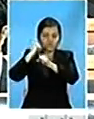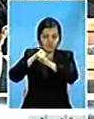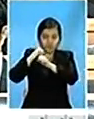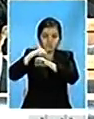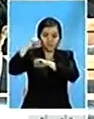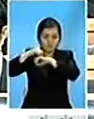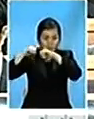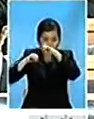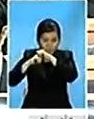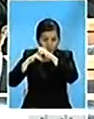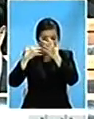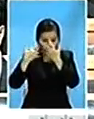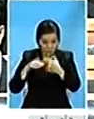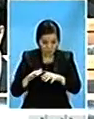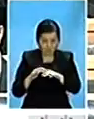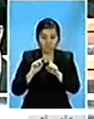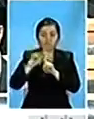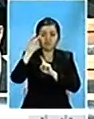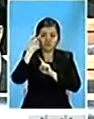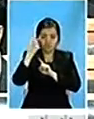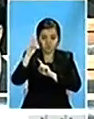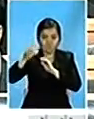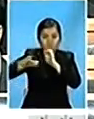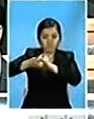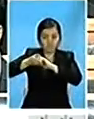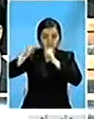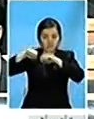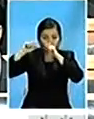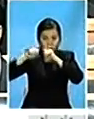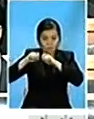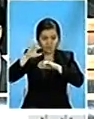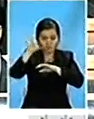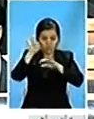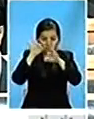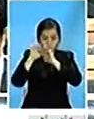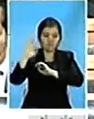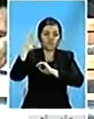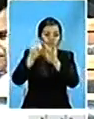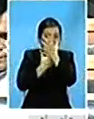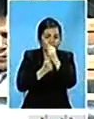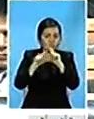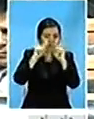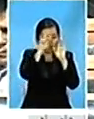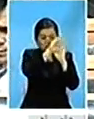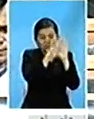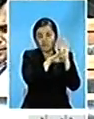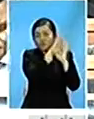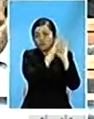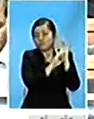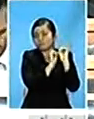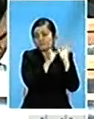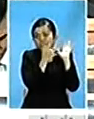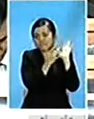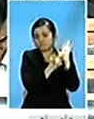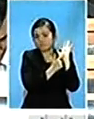ทีวาข้อ6เป็นการคัดเลือกเอกชนผู้สนใจแต่ไม่มีหลักเกณฑ์การคัดเลือกที่ชัดเจนเ